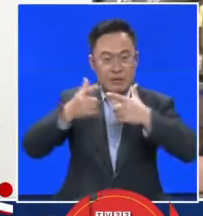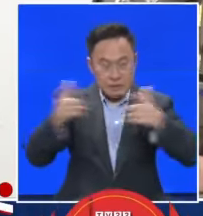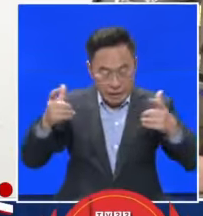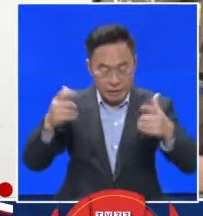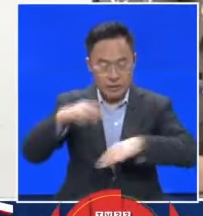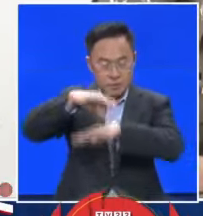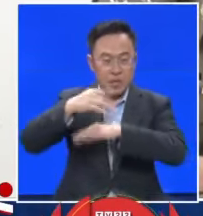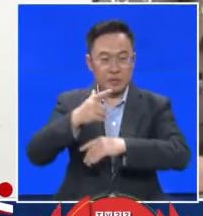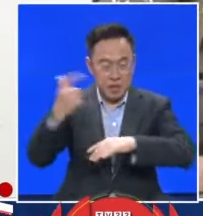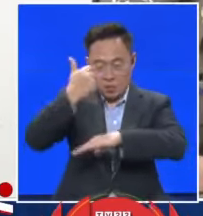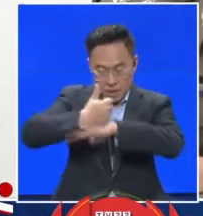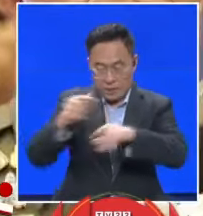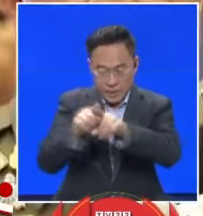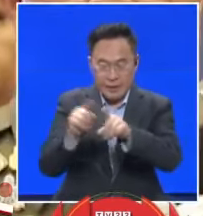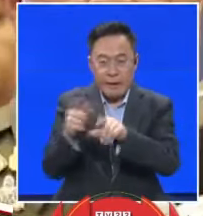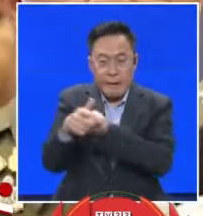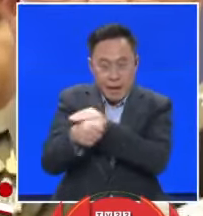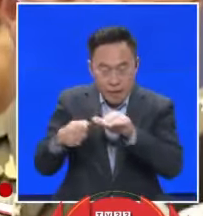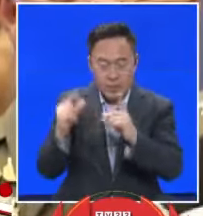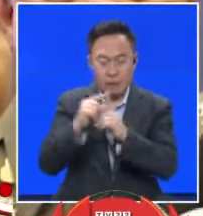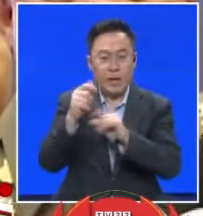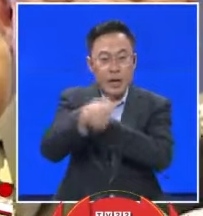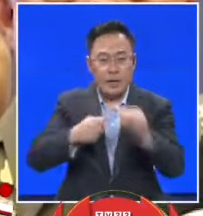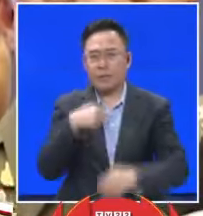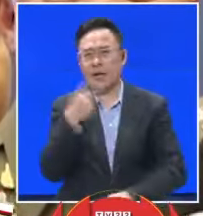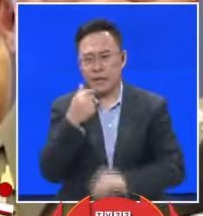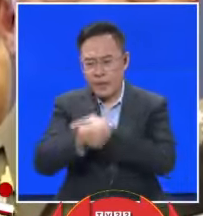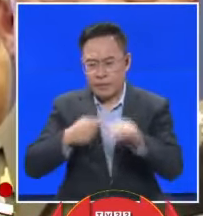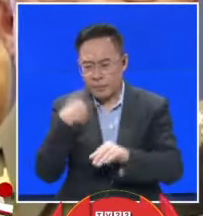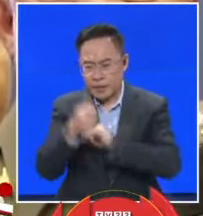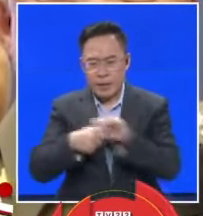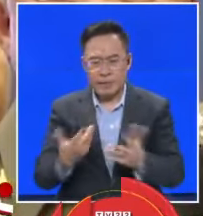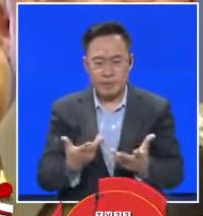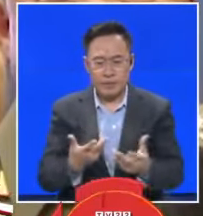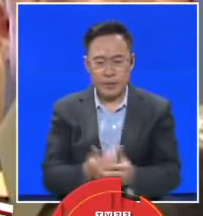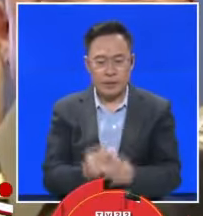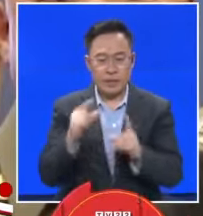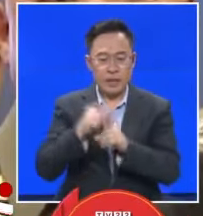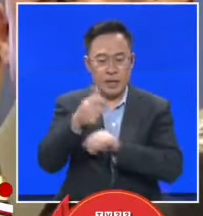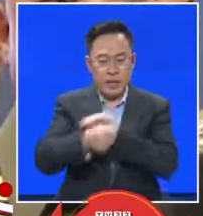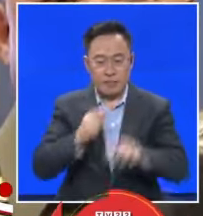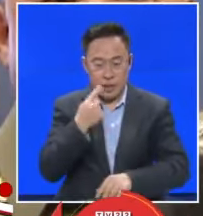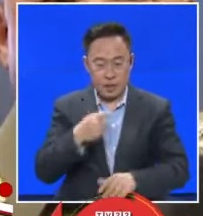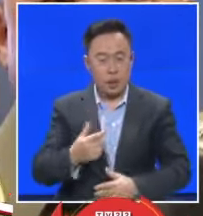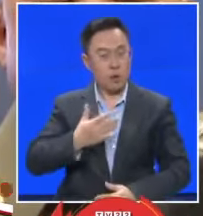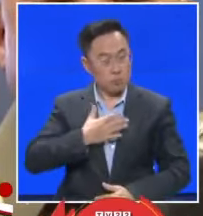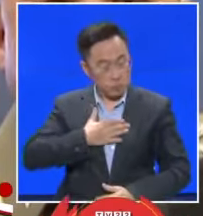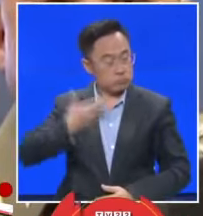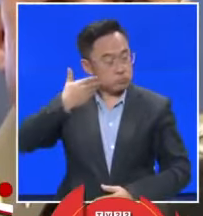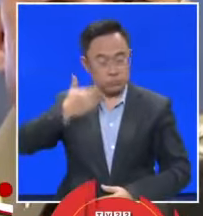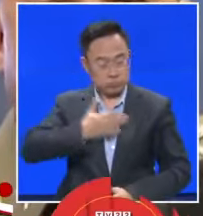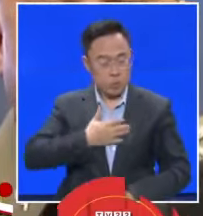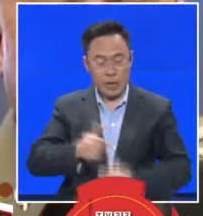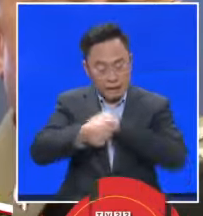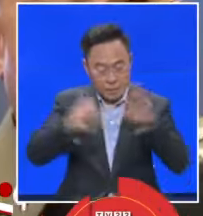านเลยก็แล้วกัน คือพี่ก็ยังไม่พี่ก็ยังไม่รู้อะแอบอะคือใครพี่เคยแอบไหมล่ะพี่ให้สัมภาษณ์มาตลอดไหม